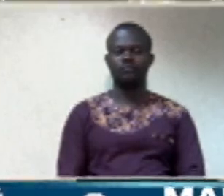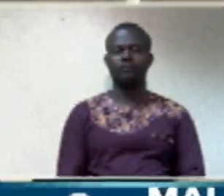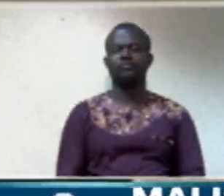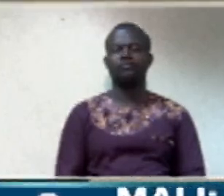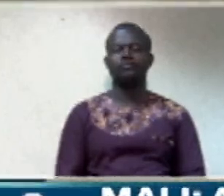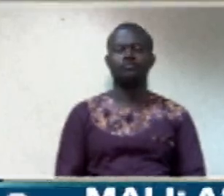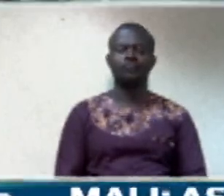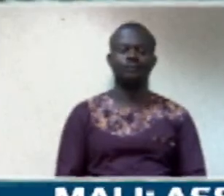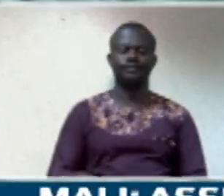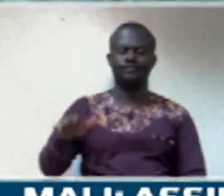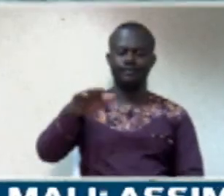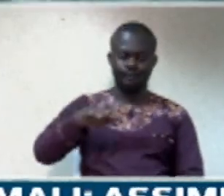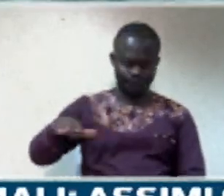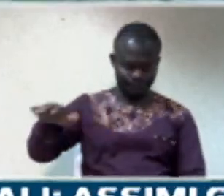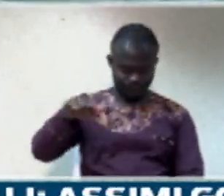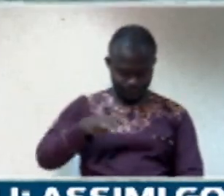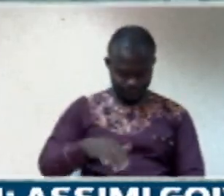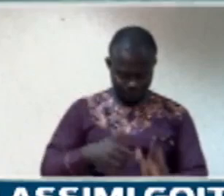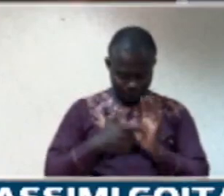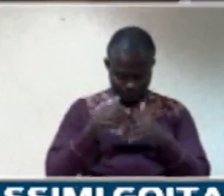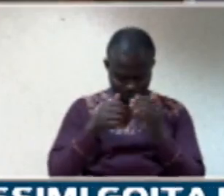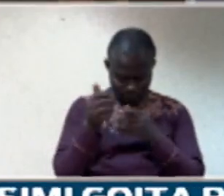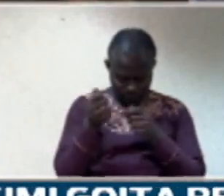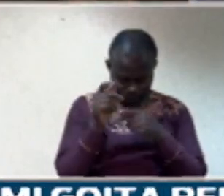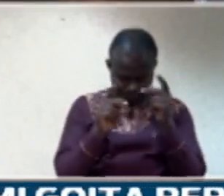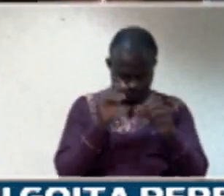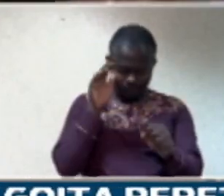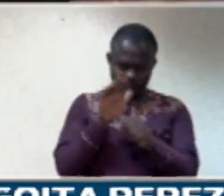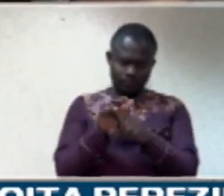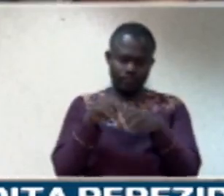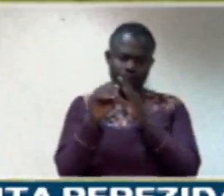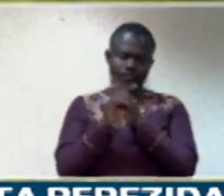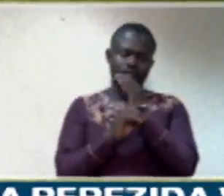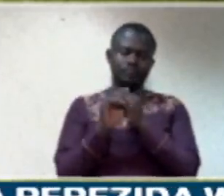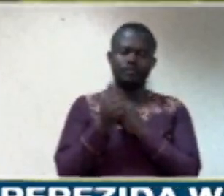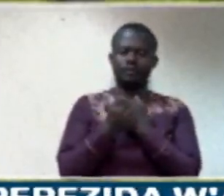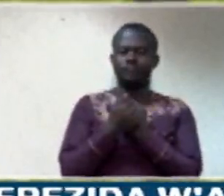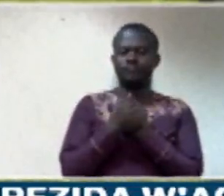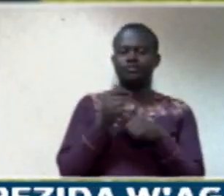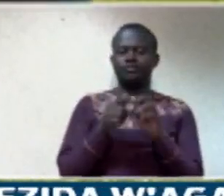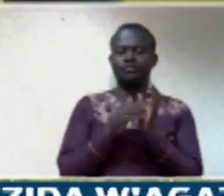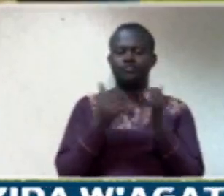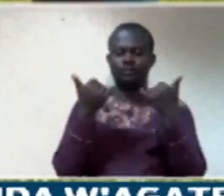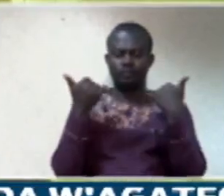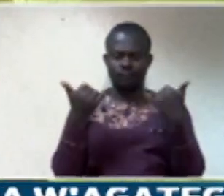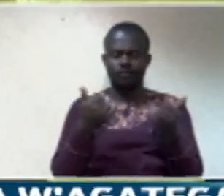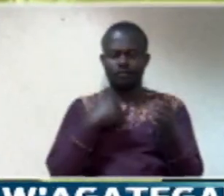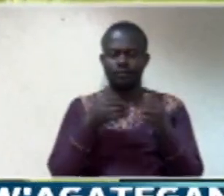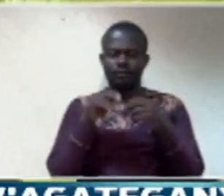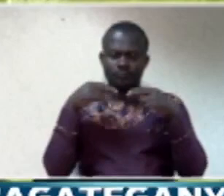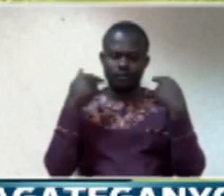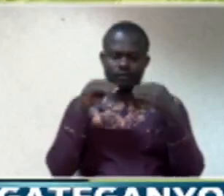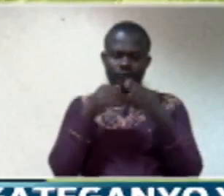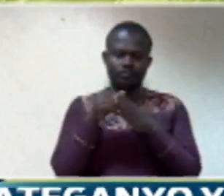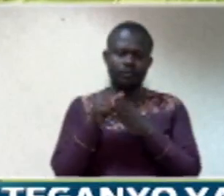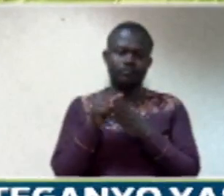Ikiyaga cya Kivu kiri mu byiza nyaburanga bikurura ba mukerarugendo mu karere ka Rubavu. Gusa kuri ubu abafite amahoteli na resitora mu